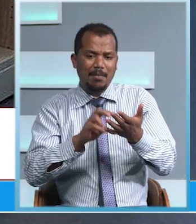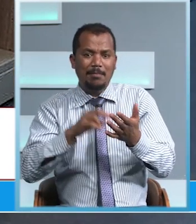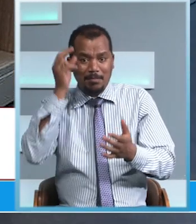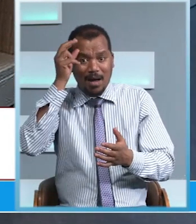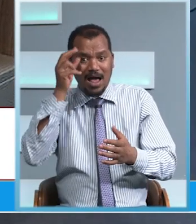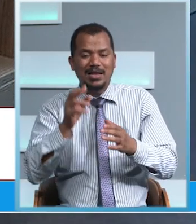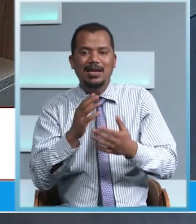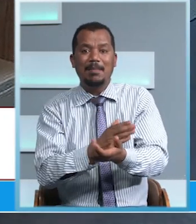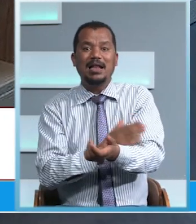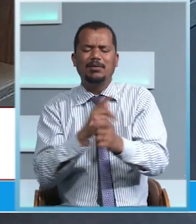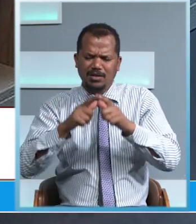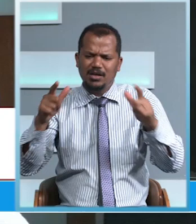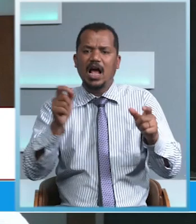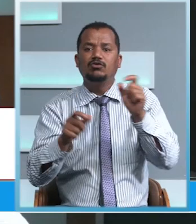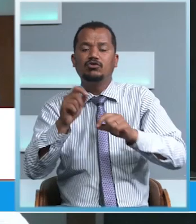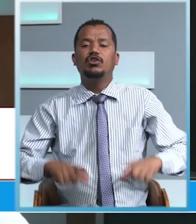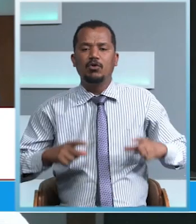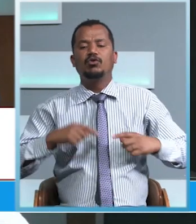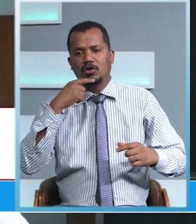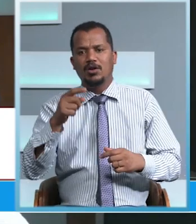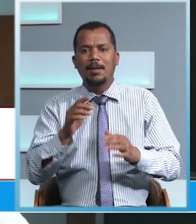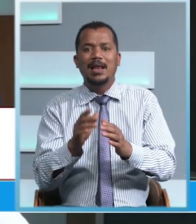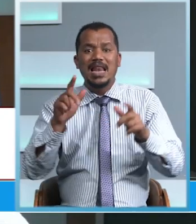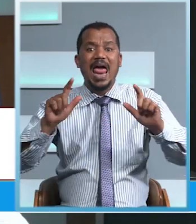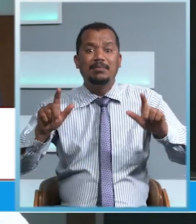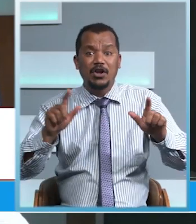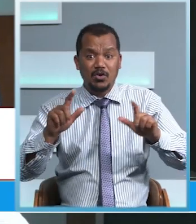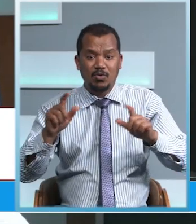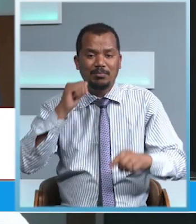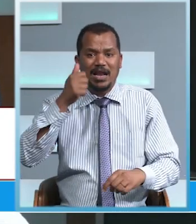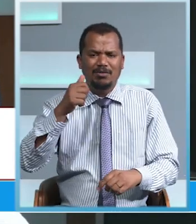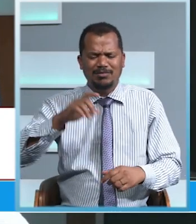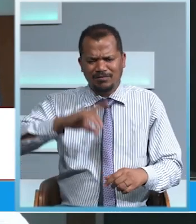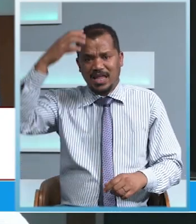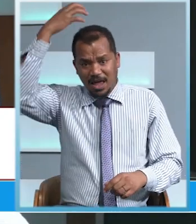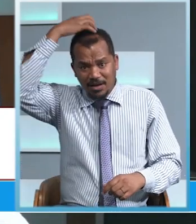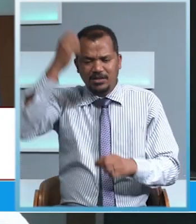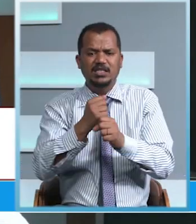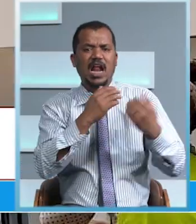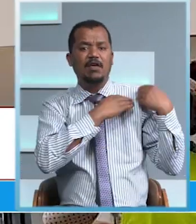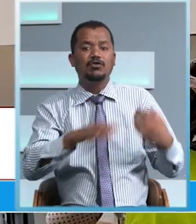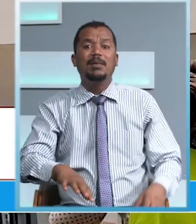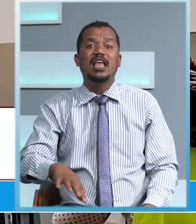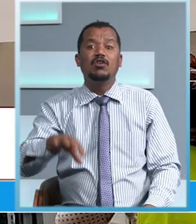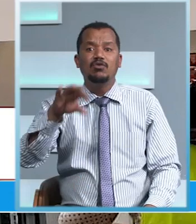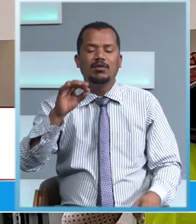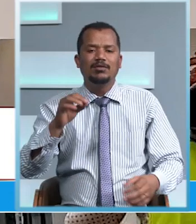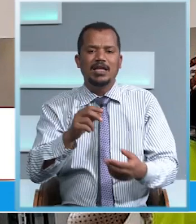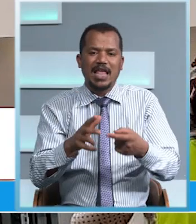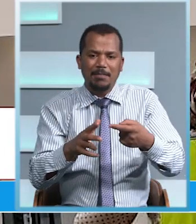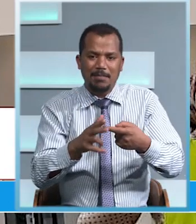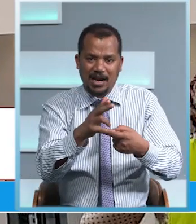መጻሕፍት የማንበብ ባህልን ለማዳበር ትልቅ አስተዋጽኦ እንደሚኖረው ተመላክቷል። ቤተ መጻሕፍቱ በነገ ዕለት ከፍተኛ የመንግስት የሥራ ኃላፊዎች